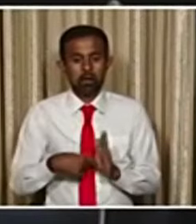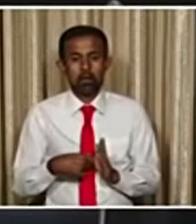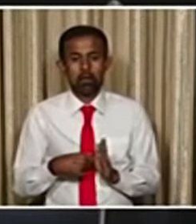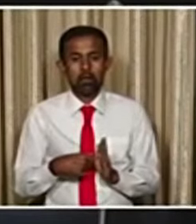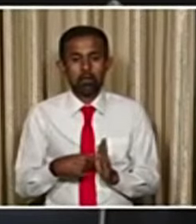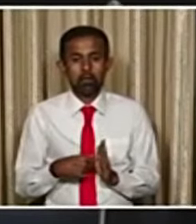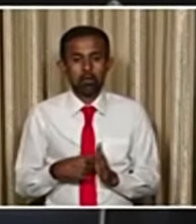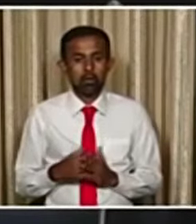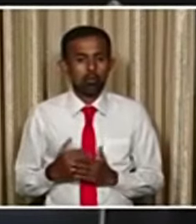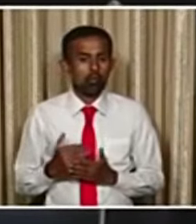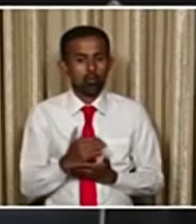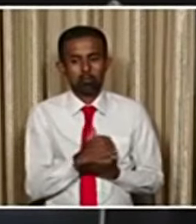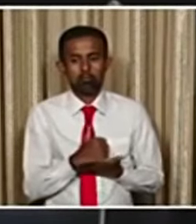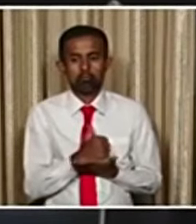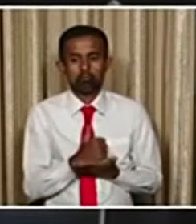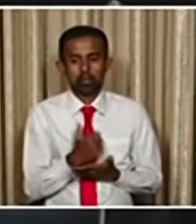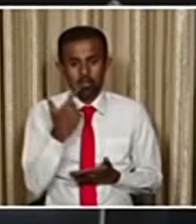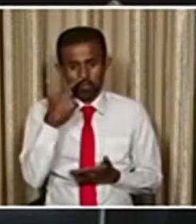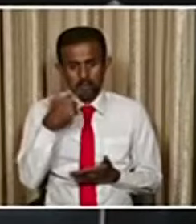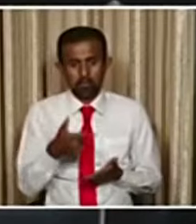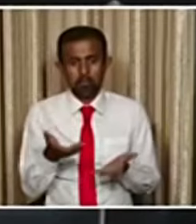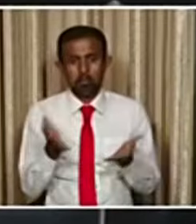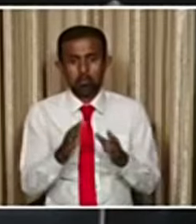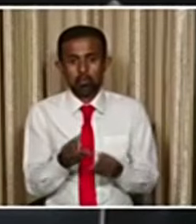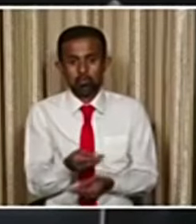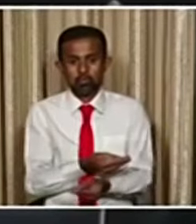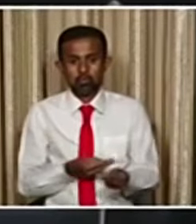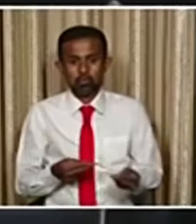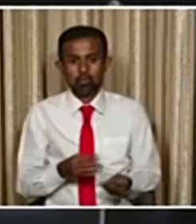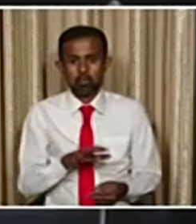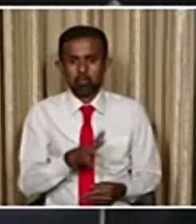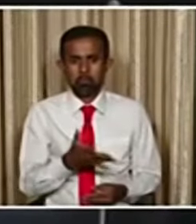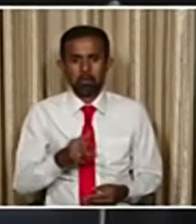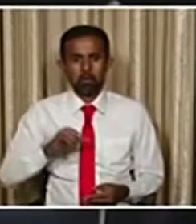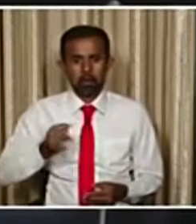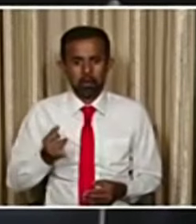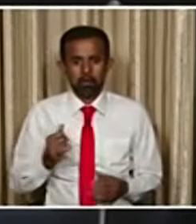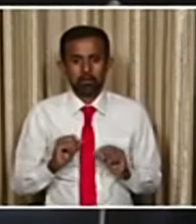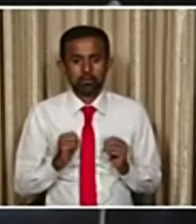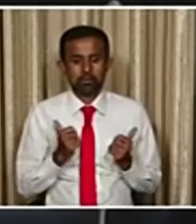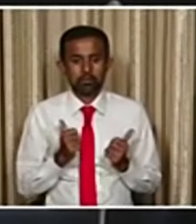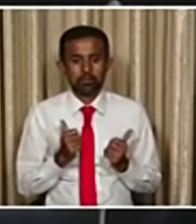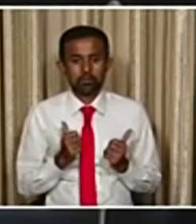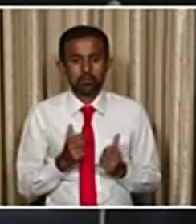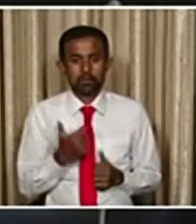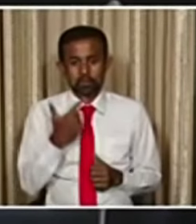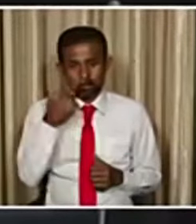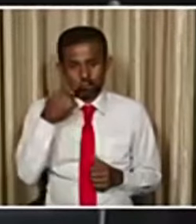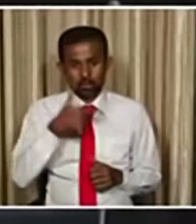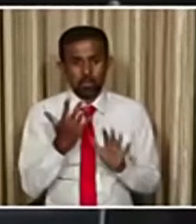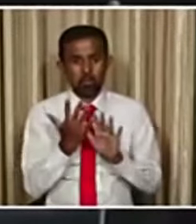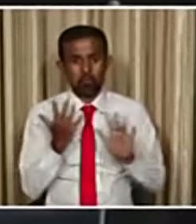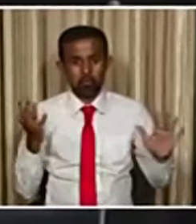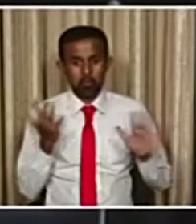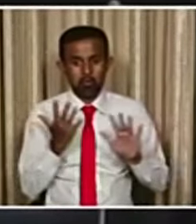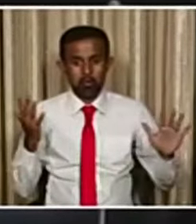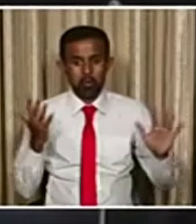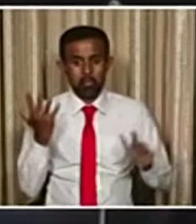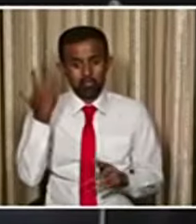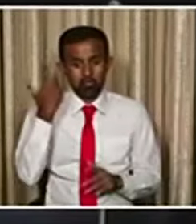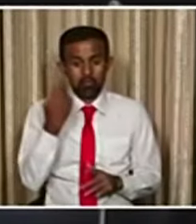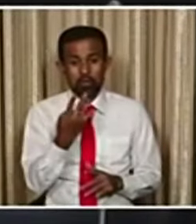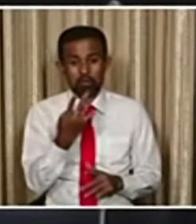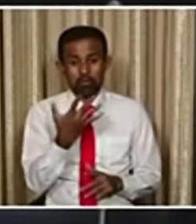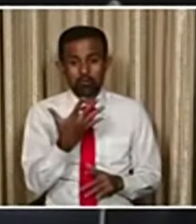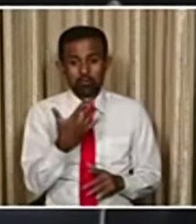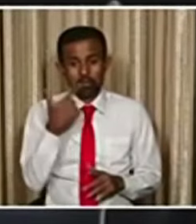තිබුණු සියලුම ඉන්ධන පෙරවුම් අසල 500ක් 600ක් ඉවත් වුණා. තෙල් පෝලින් තිබුණා දවස් 4-5කට